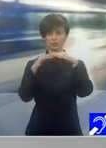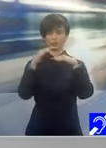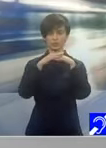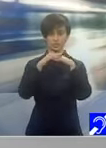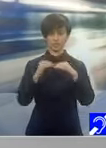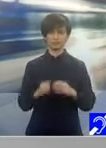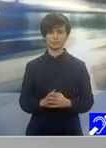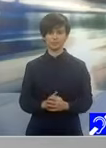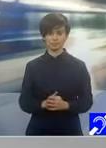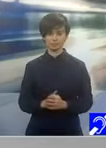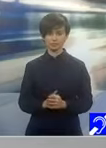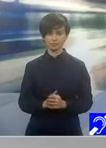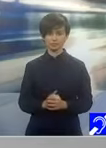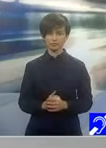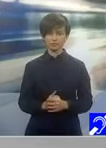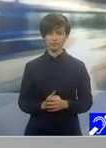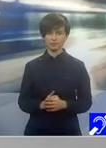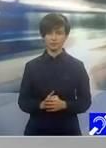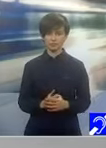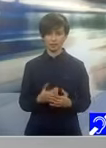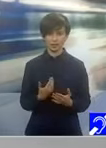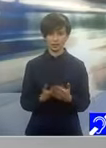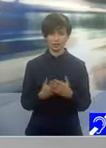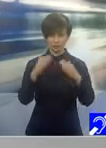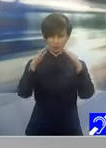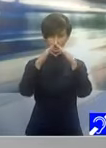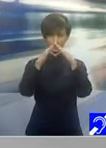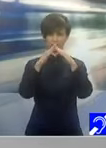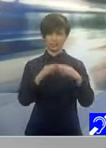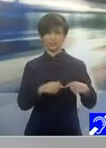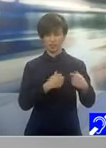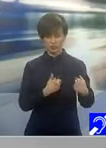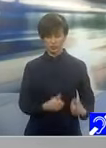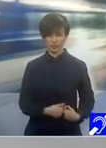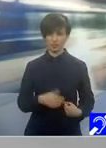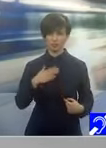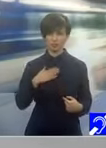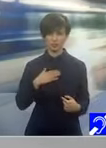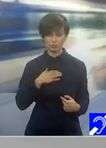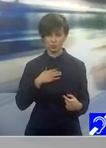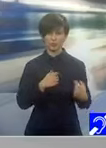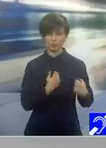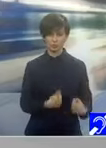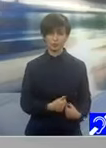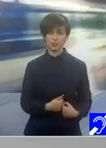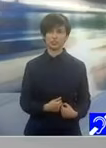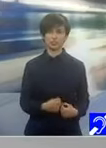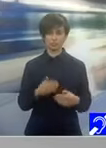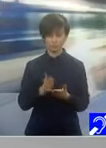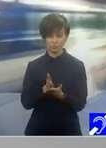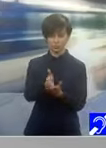reabilitarea, reconstrucția acestei case, și toți cei care pot să ne sprijine, să ne sprijine în